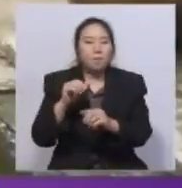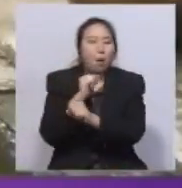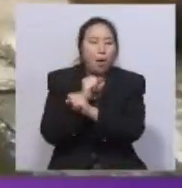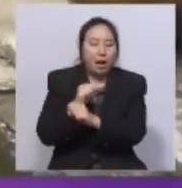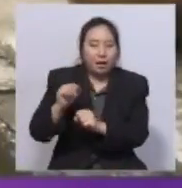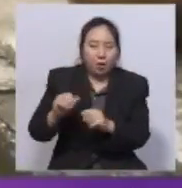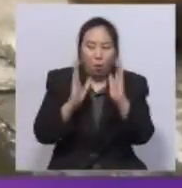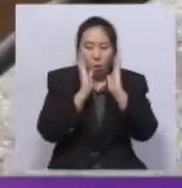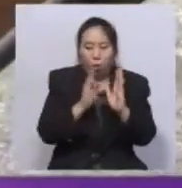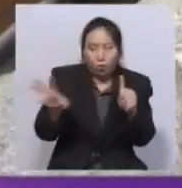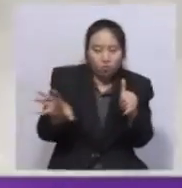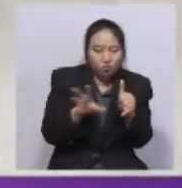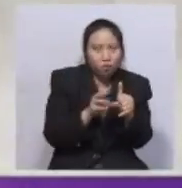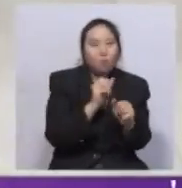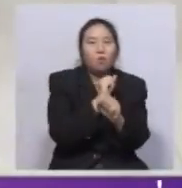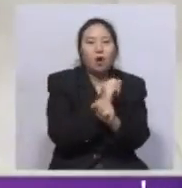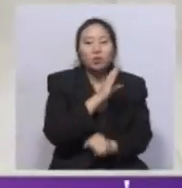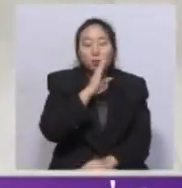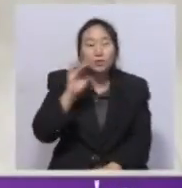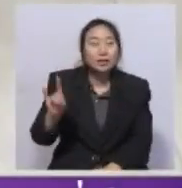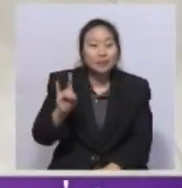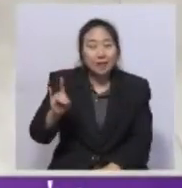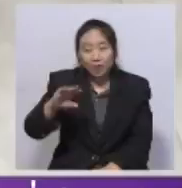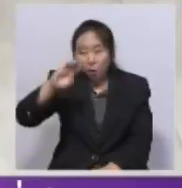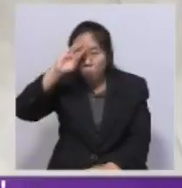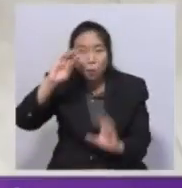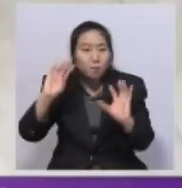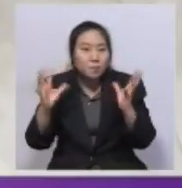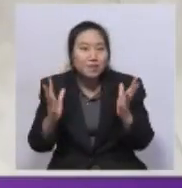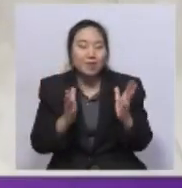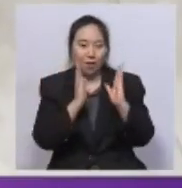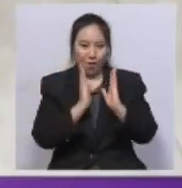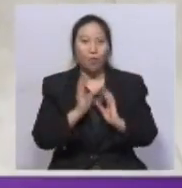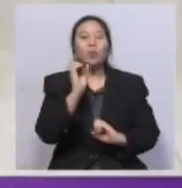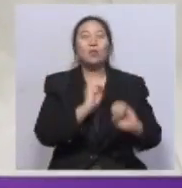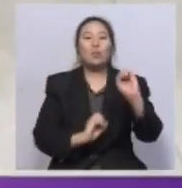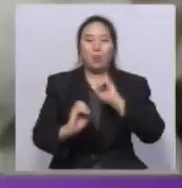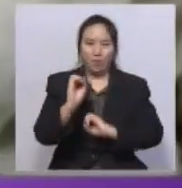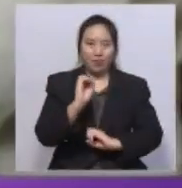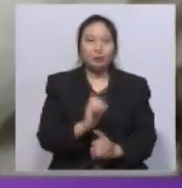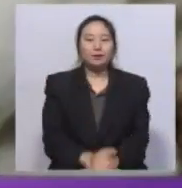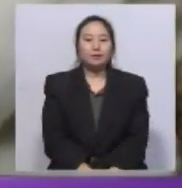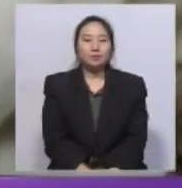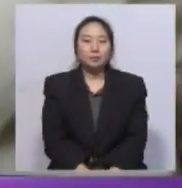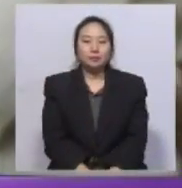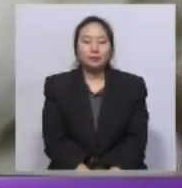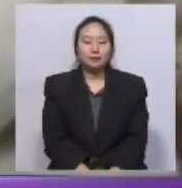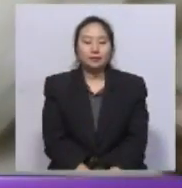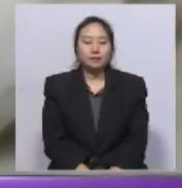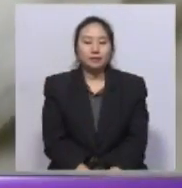โรคมาสู่คนเพราะเมื่อสัตว์เลี้ยงปลอดโรคคนก็จะปลอดภัยด้วย